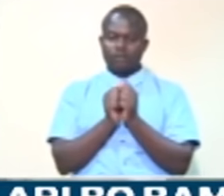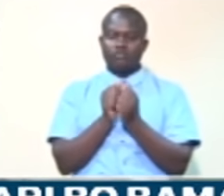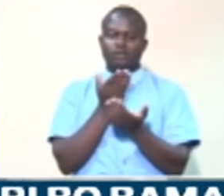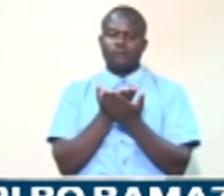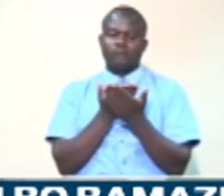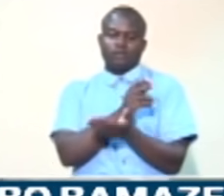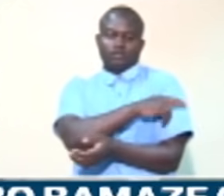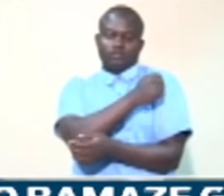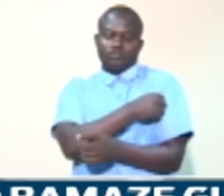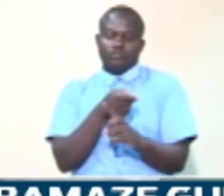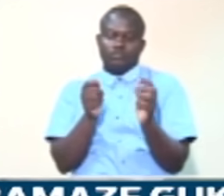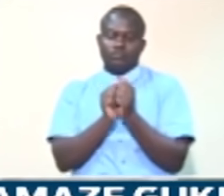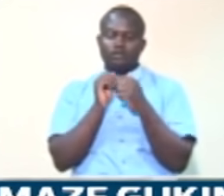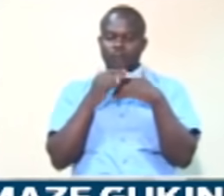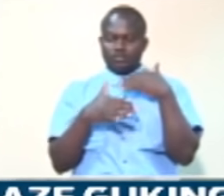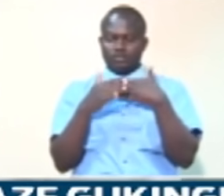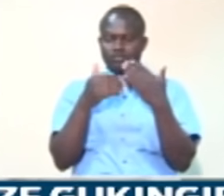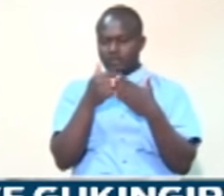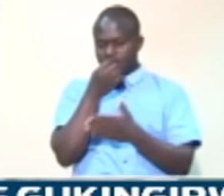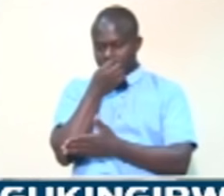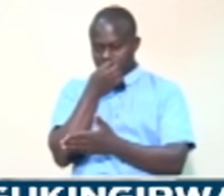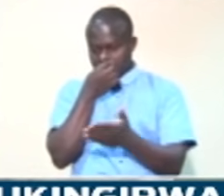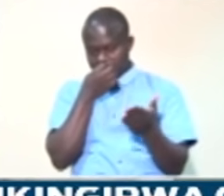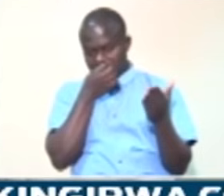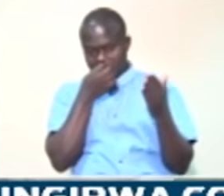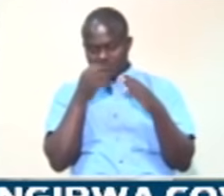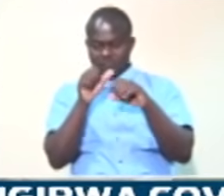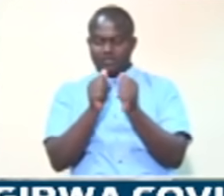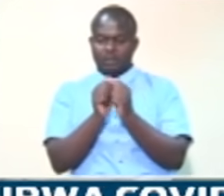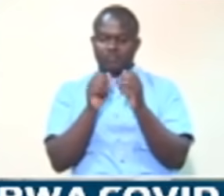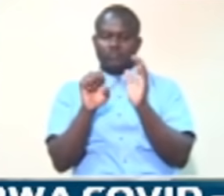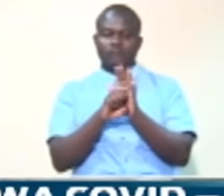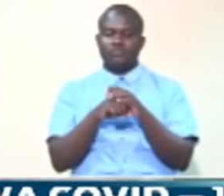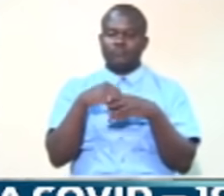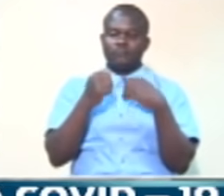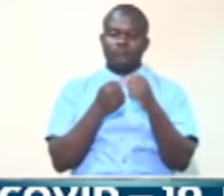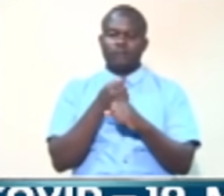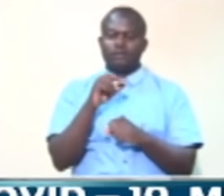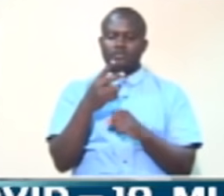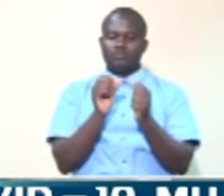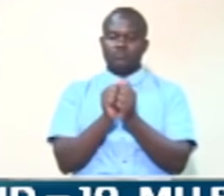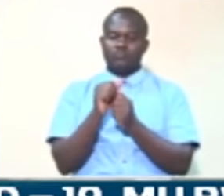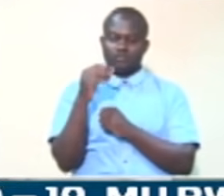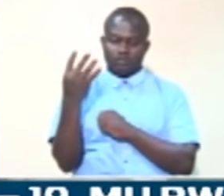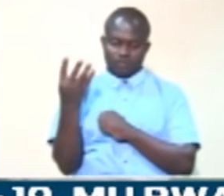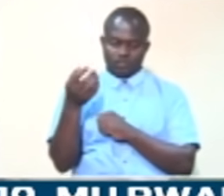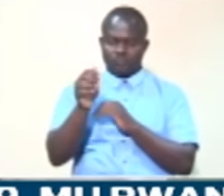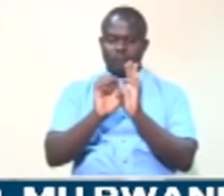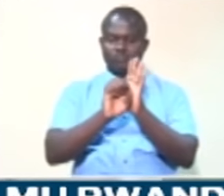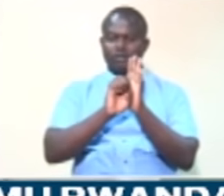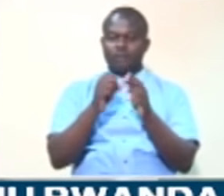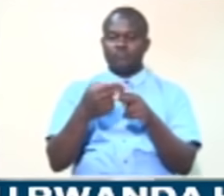ndetse n'amaraso ibitaro bihabwa dufashe nk'urugero rwo muri 2014 icyo kigero cyari